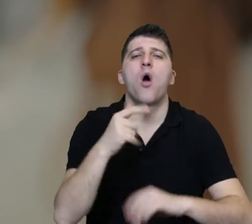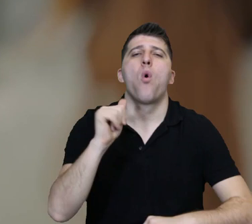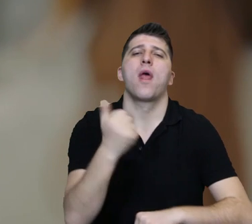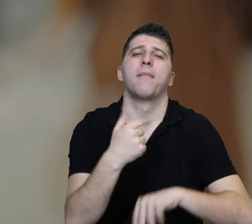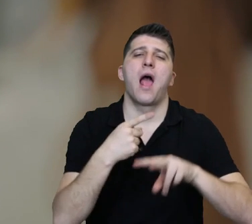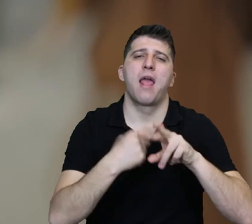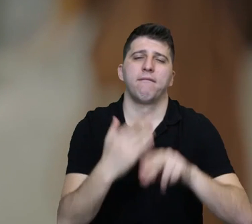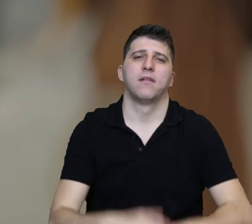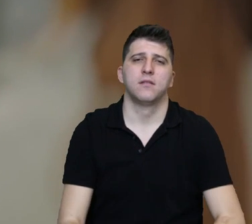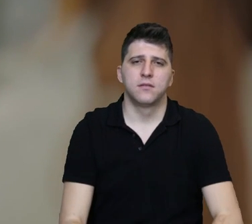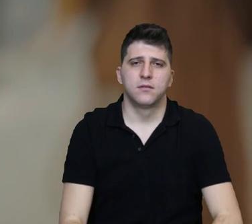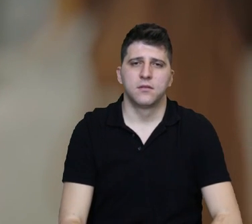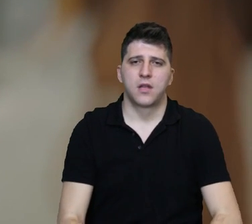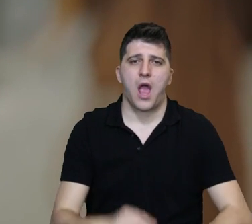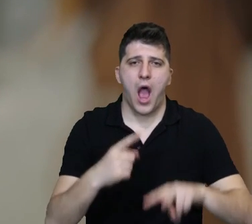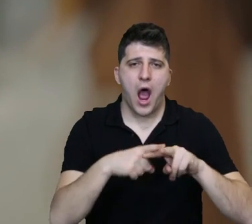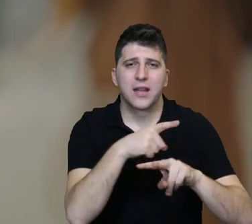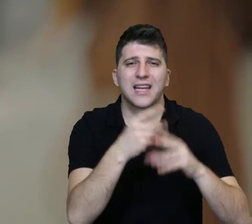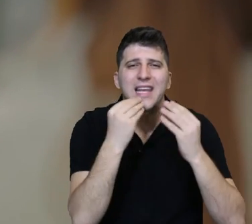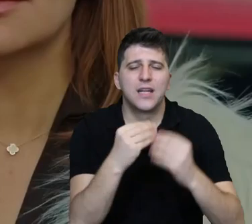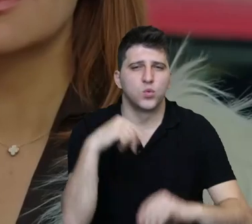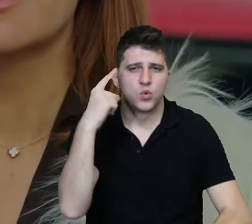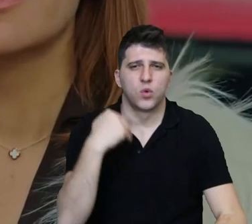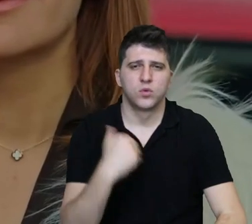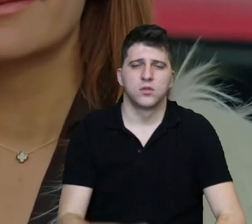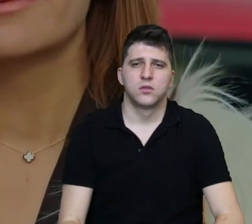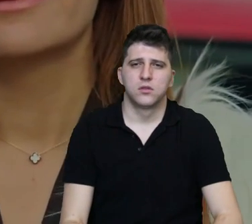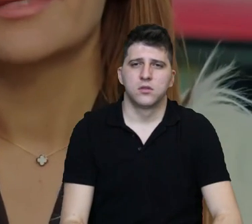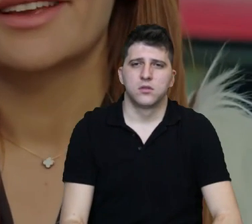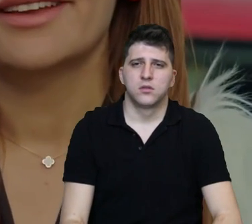önemli Alev. Arda'nın iyiliği söz konusu.